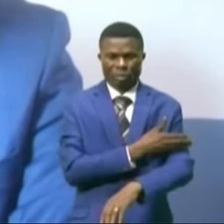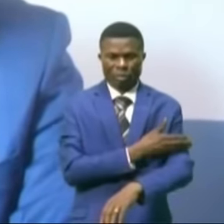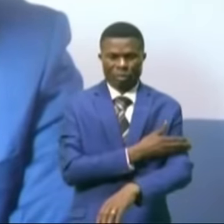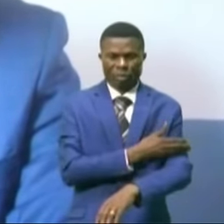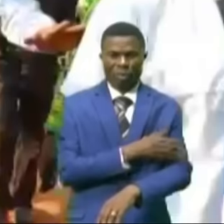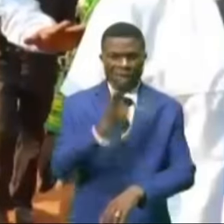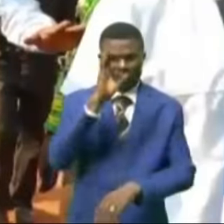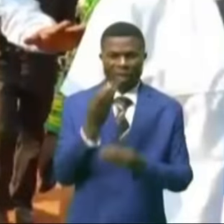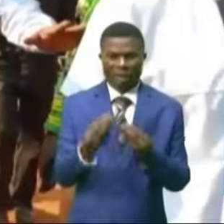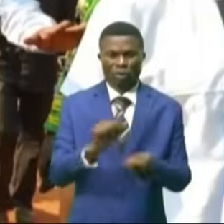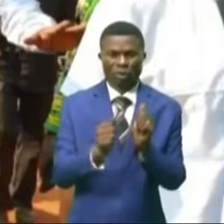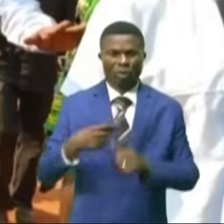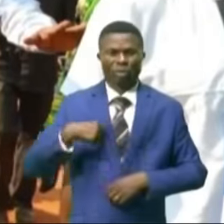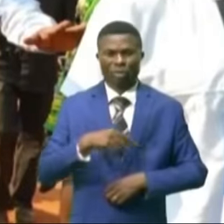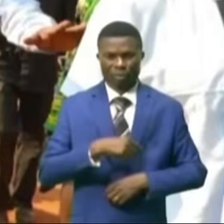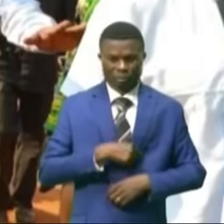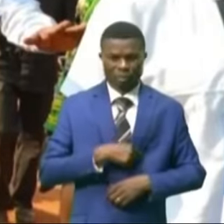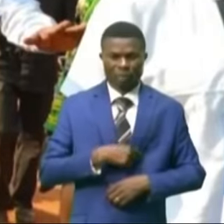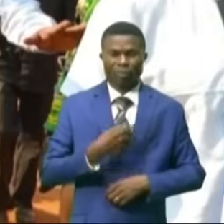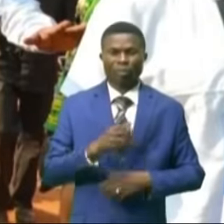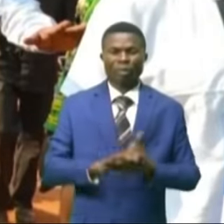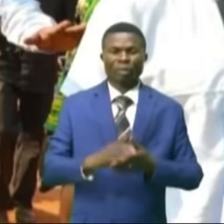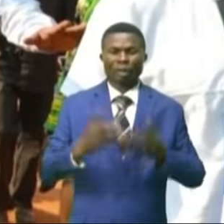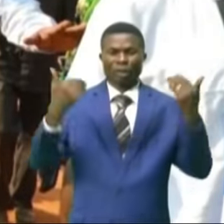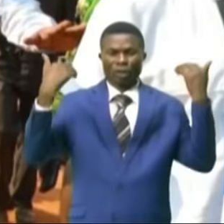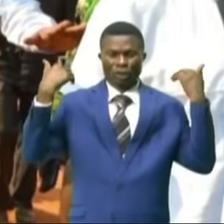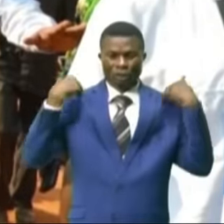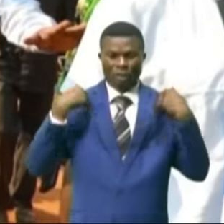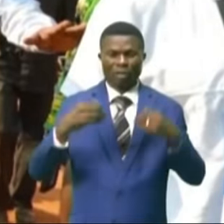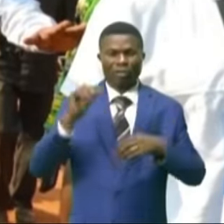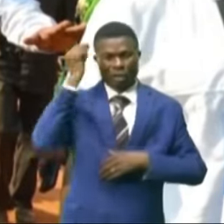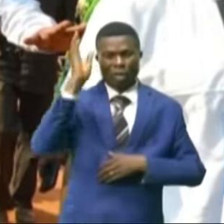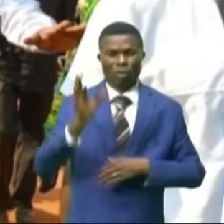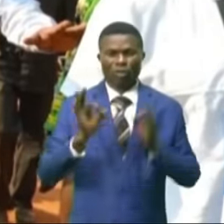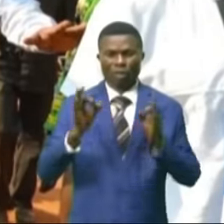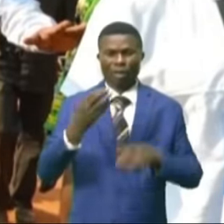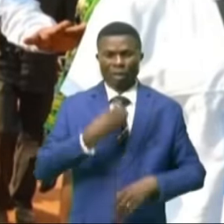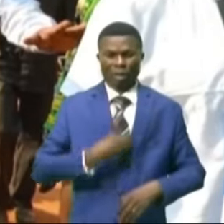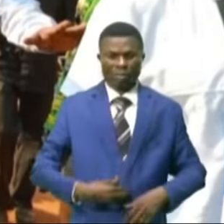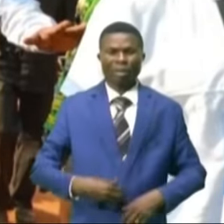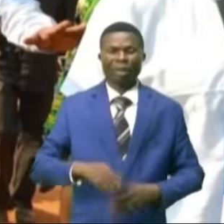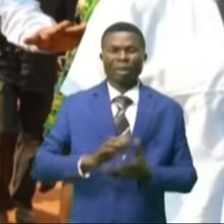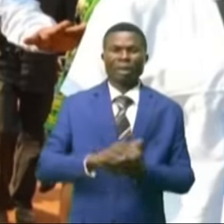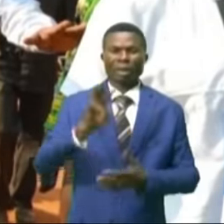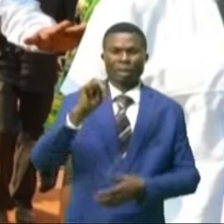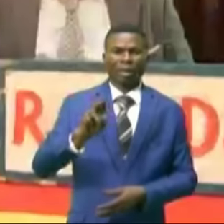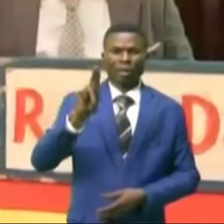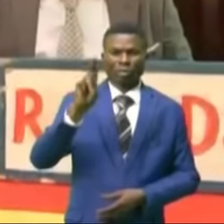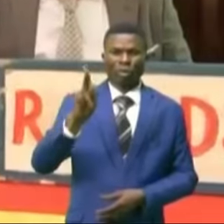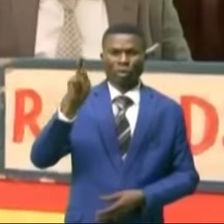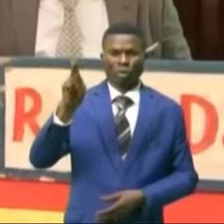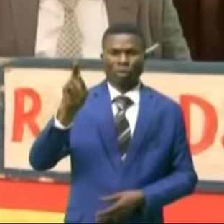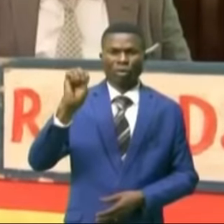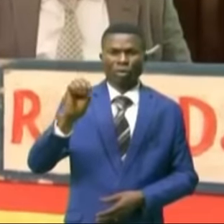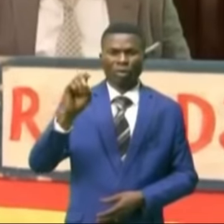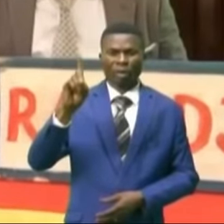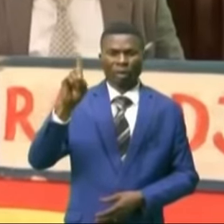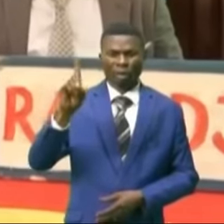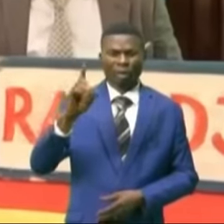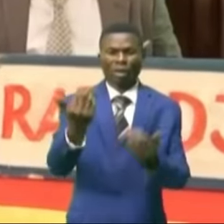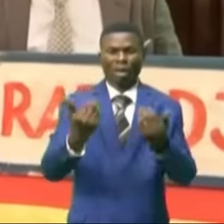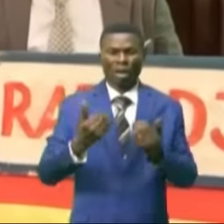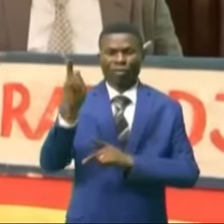évident. Soulignons que le nouveau gouverneur élu, Maître Crispin Mukendi, c'est une réalisation de la volonté